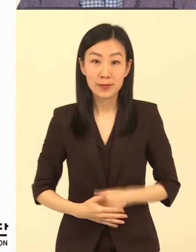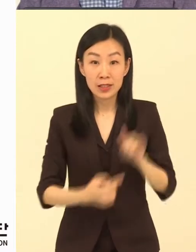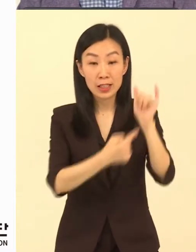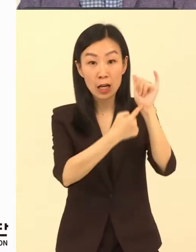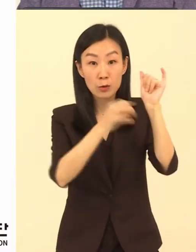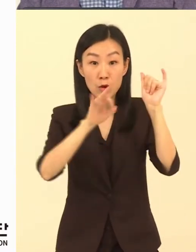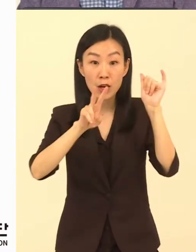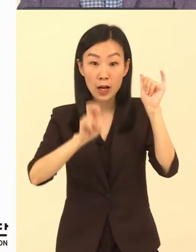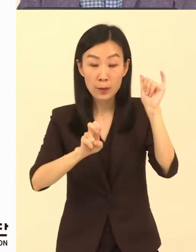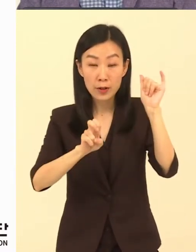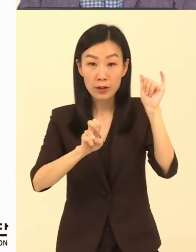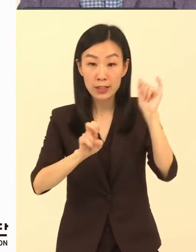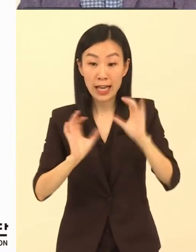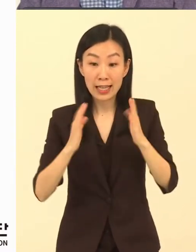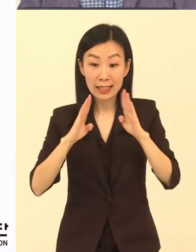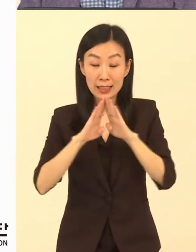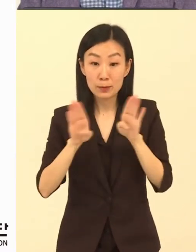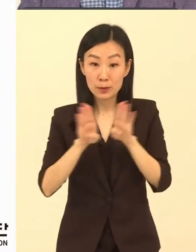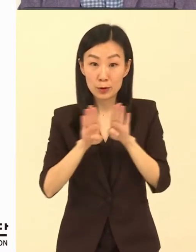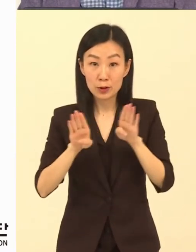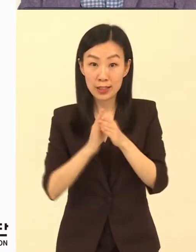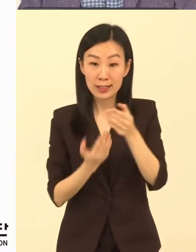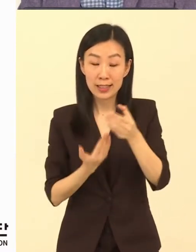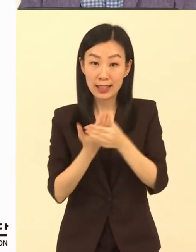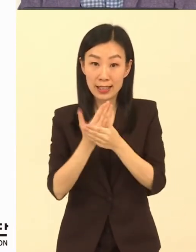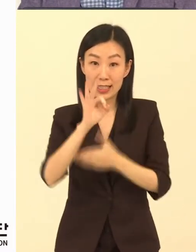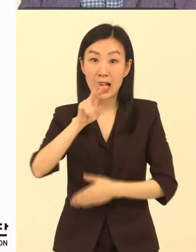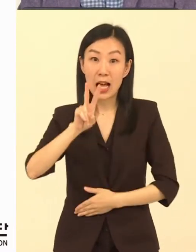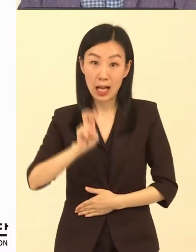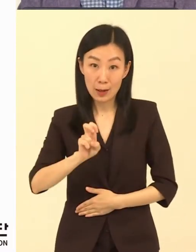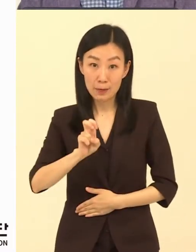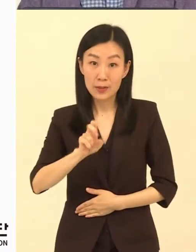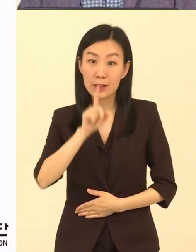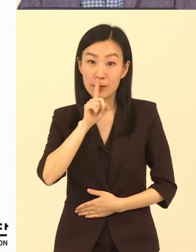자궁경부암이란 자궁경부에 발생한 암을 말합니다.